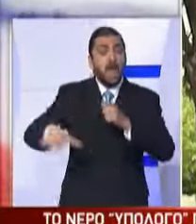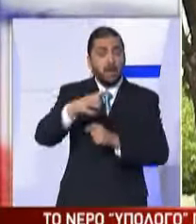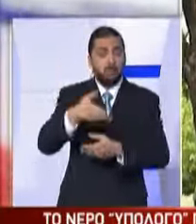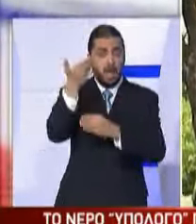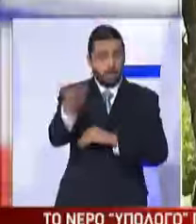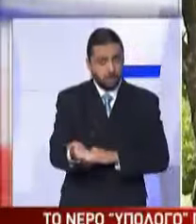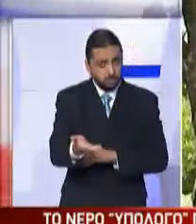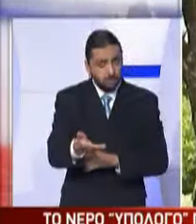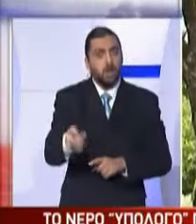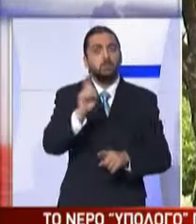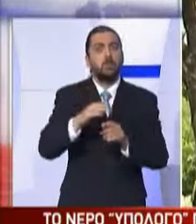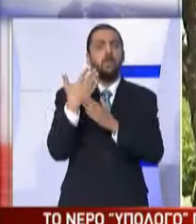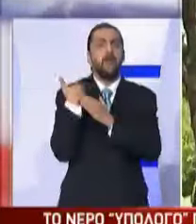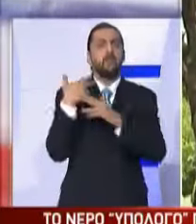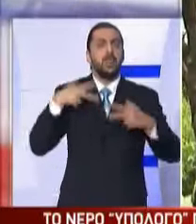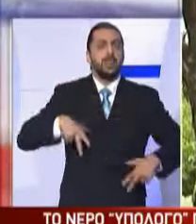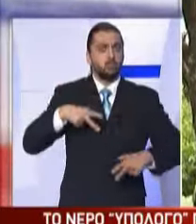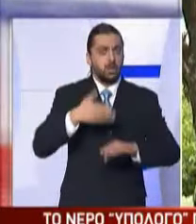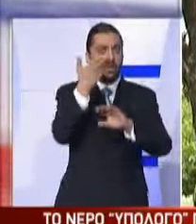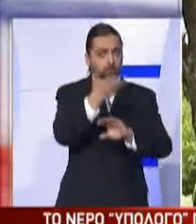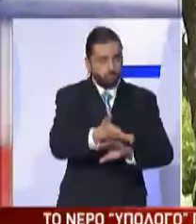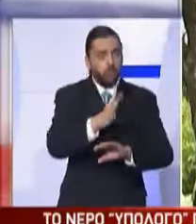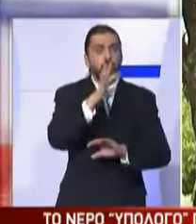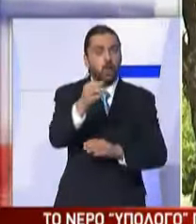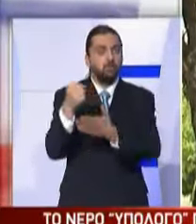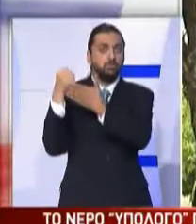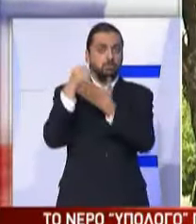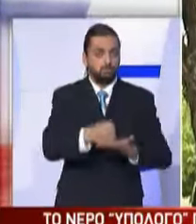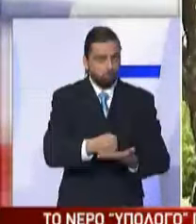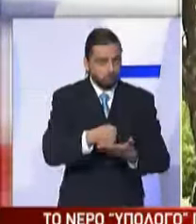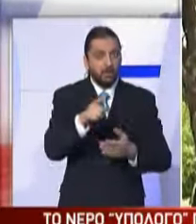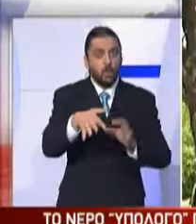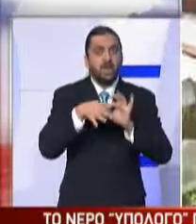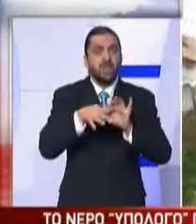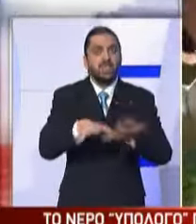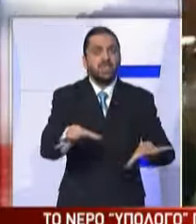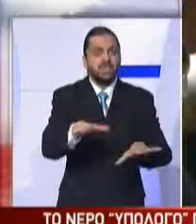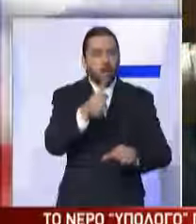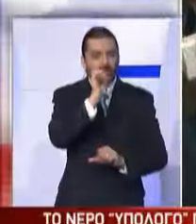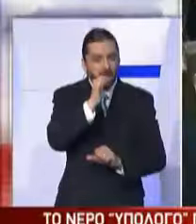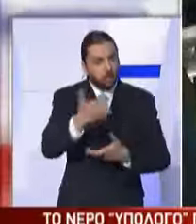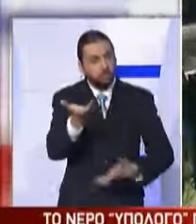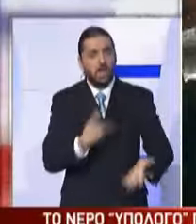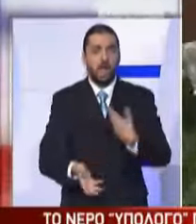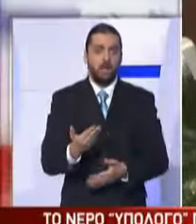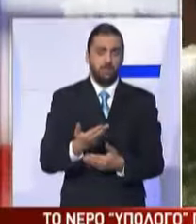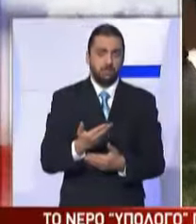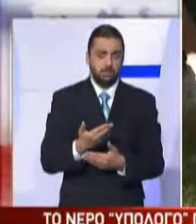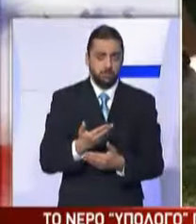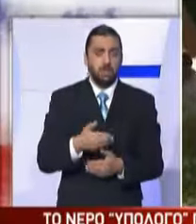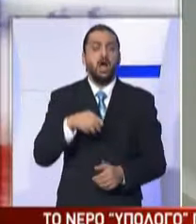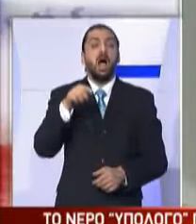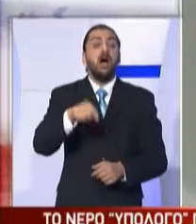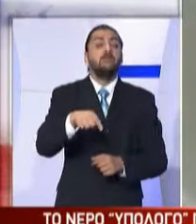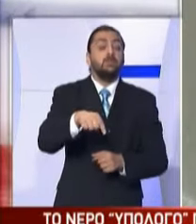και στα συναρμόδια υπουργεία για να γίνει χρηματοδότηση αντικατάστασης του δικτύου ίδρυψης. Το σοβαρό πρόβλημα με το νερό που αντιμετωπίζουν οι